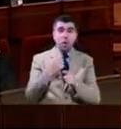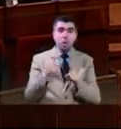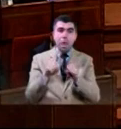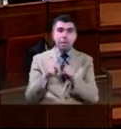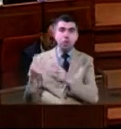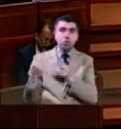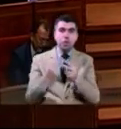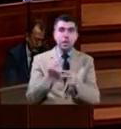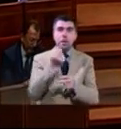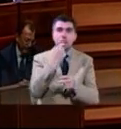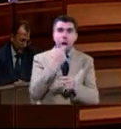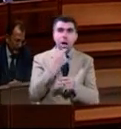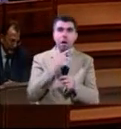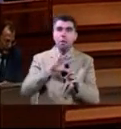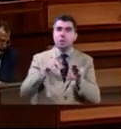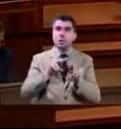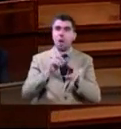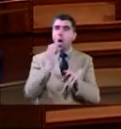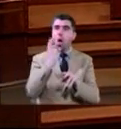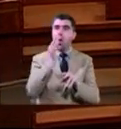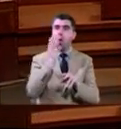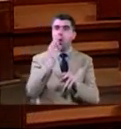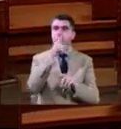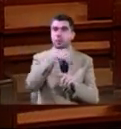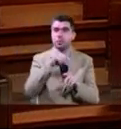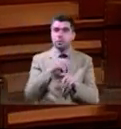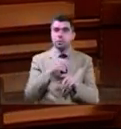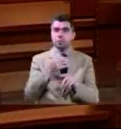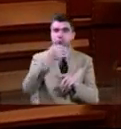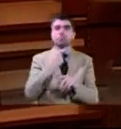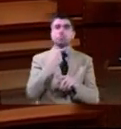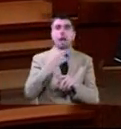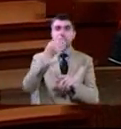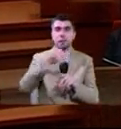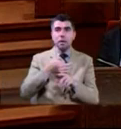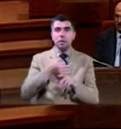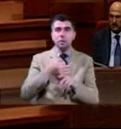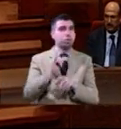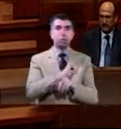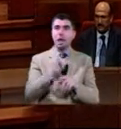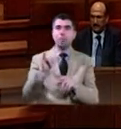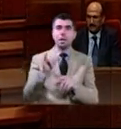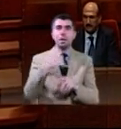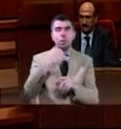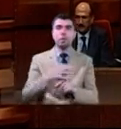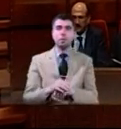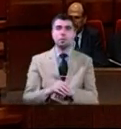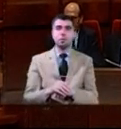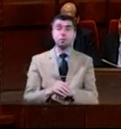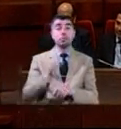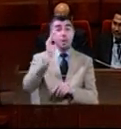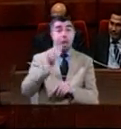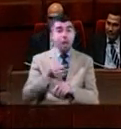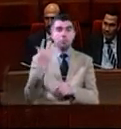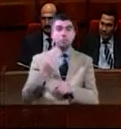غادي يعالج لكم هذا النظام ديال التقاعد ديالكم وحلو بنين. ماشي صحيح ماشي صحيح. هو